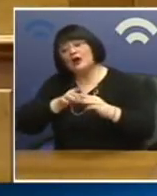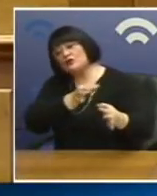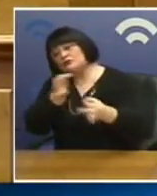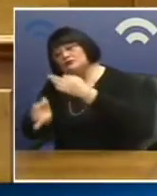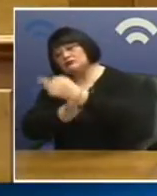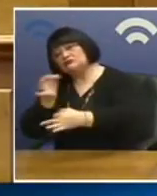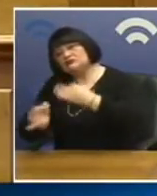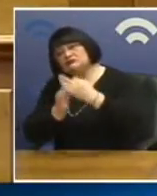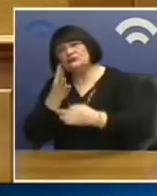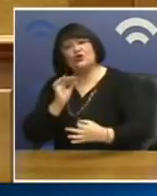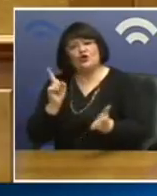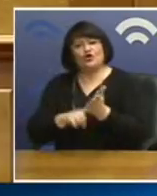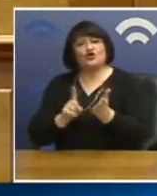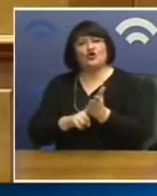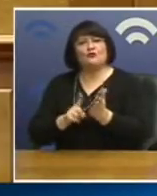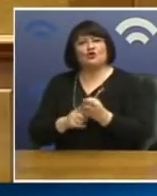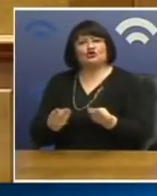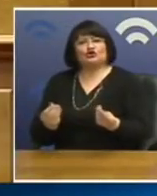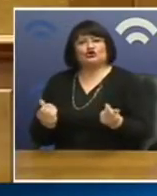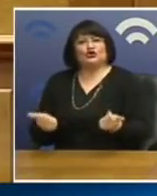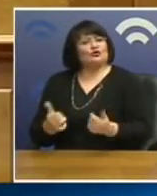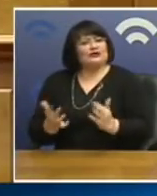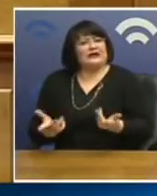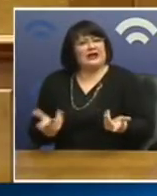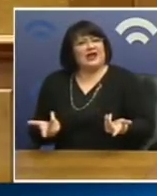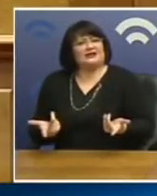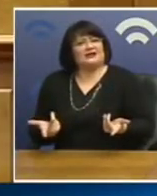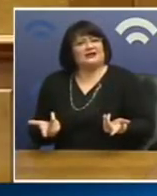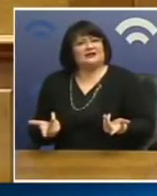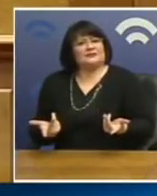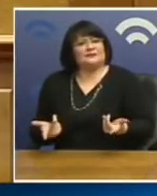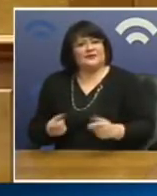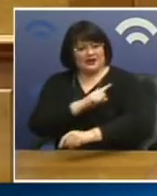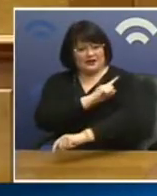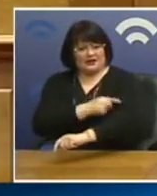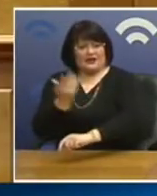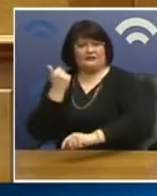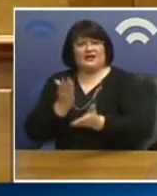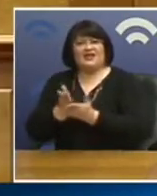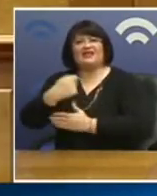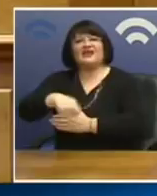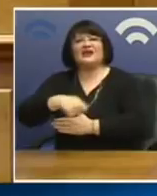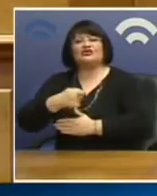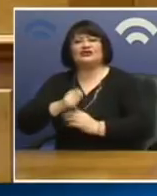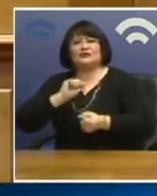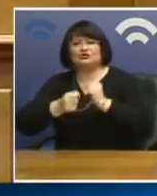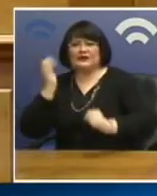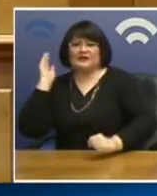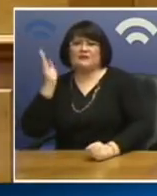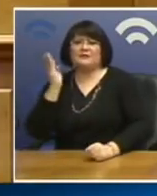σας νομοθετεί κατά τρόπο που αποδυναμώνει τη δικαιοσύνη στον αγώνα της κατά των οικονομικών